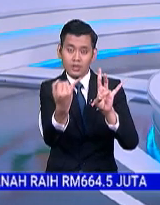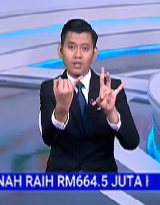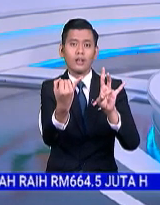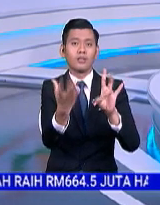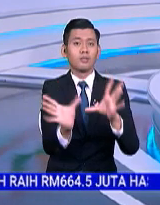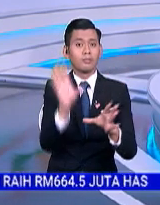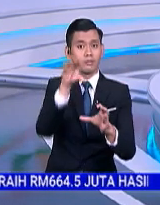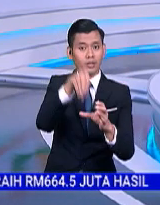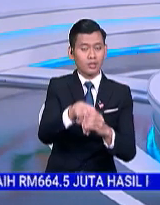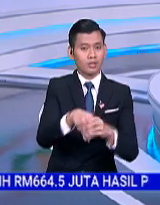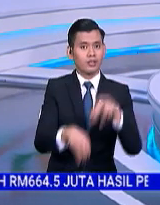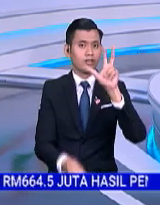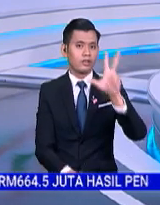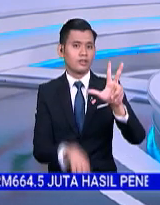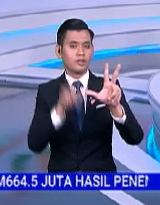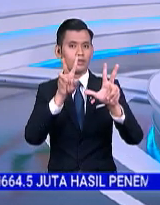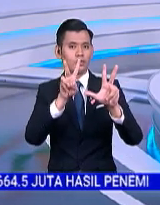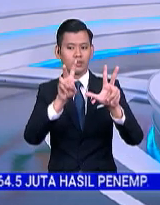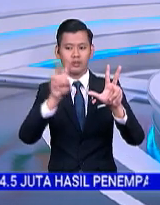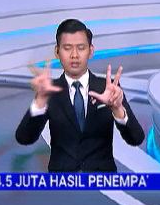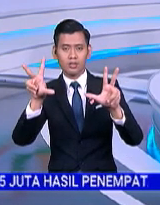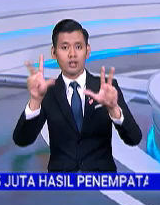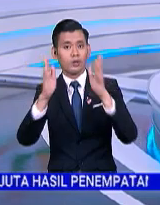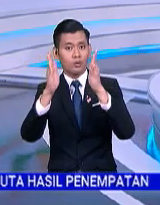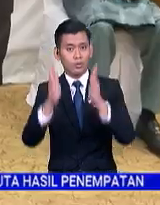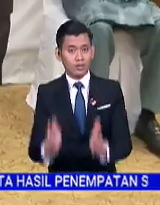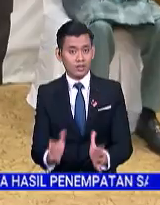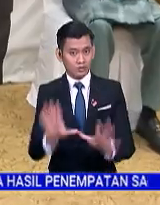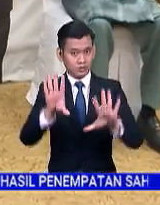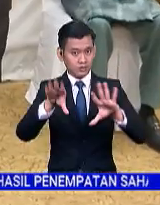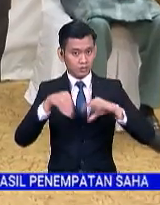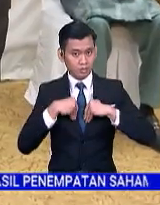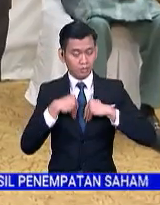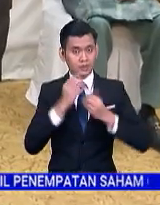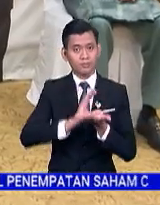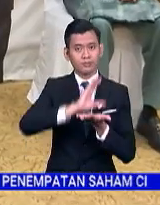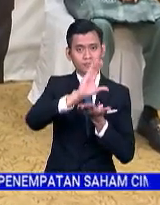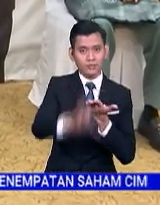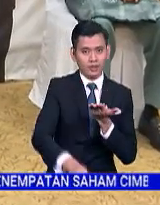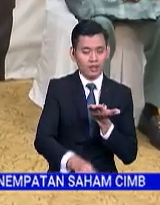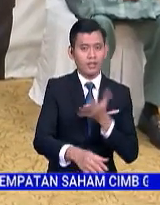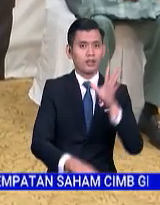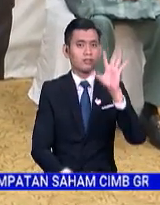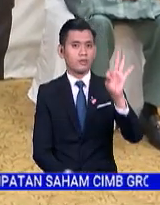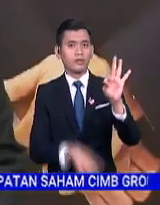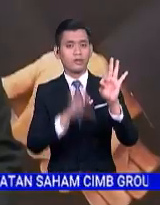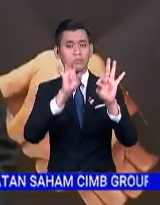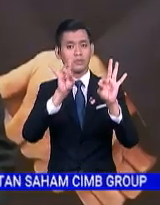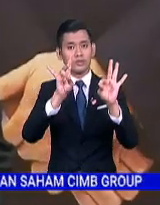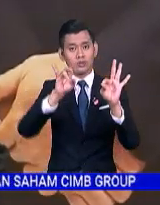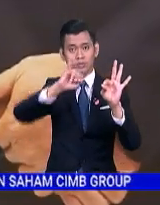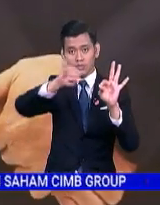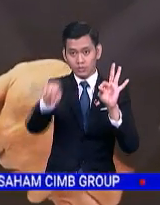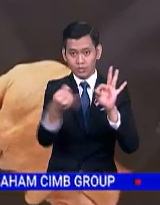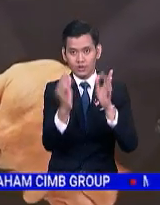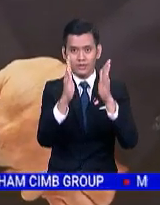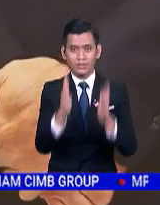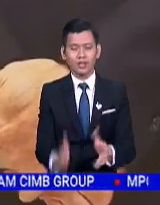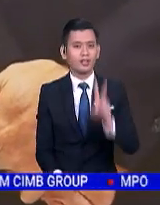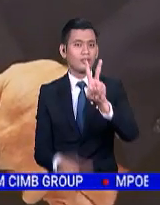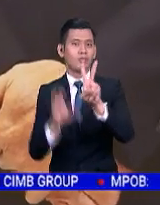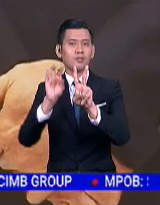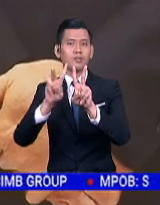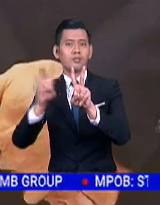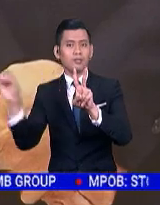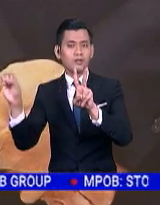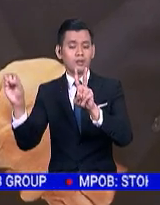5323 laboh dipikir mencapai keuntungan sembilan kosong lima juta Ringgit bagi tahun a2020